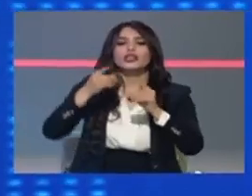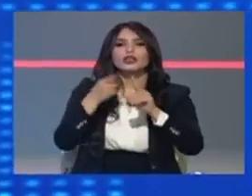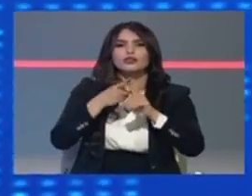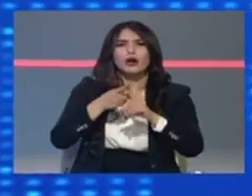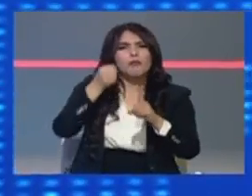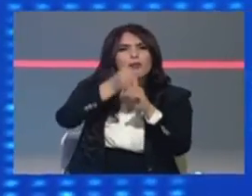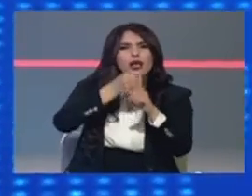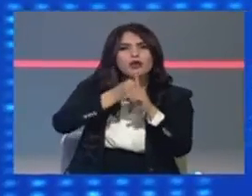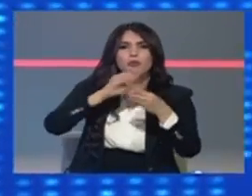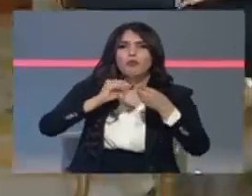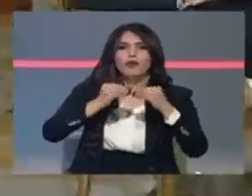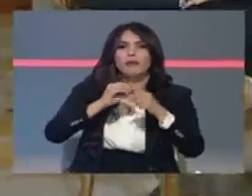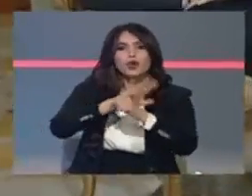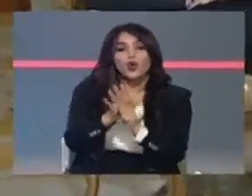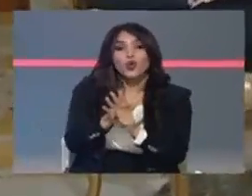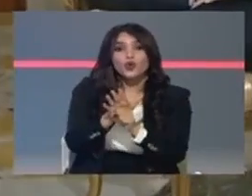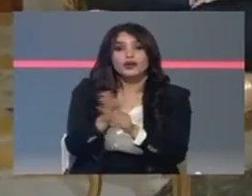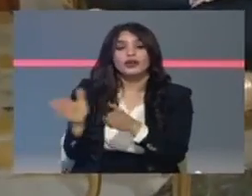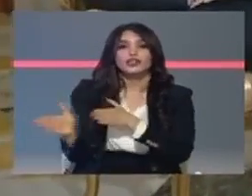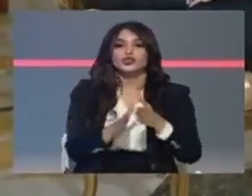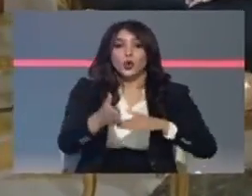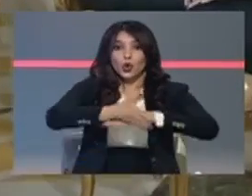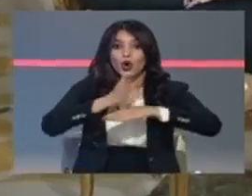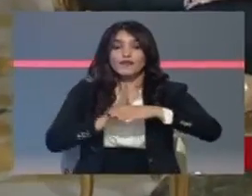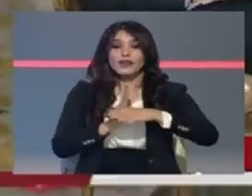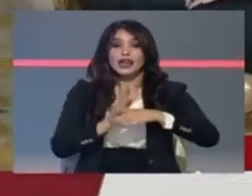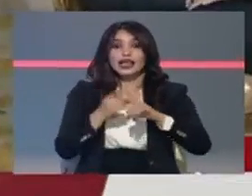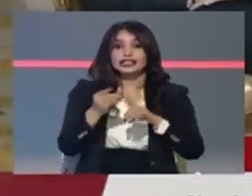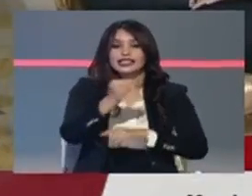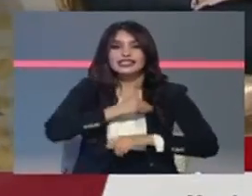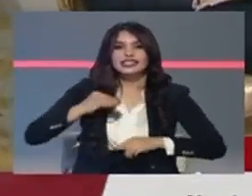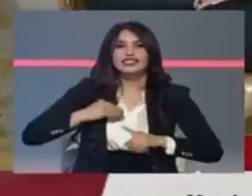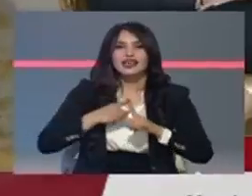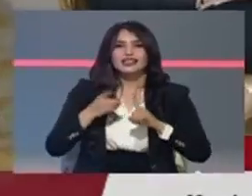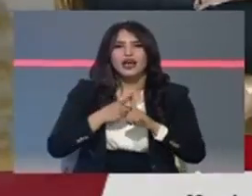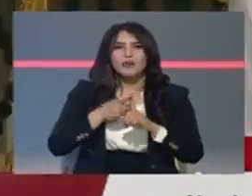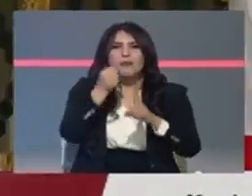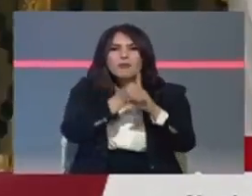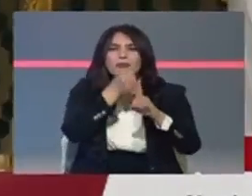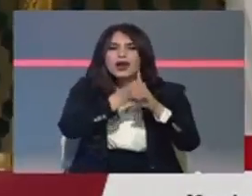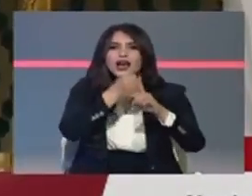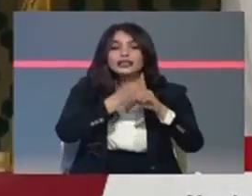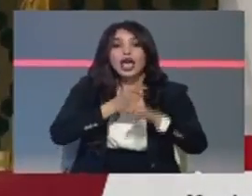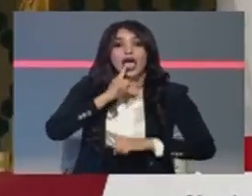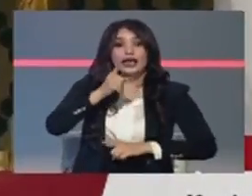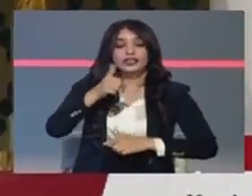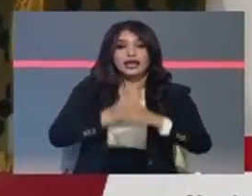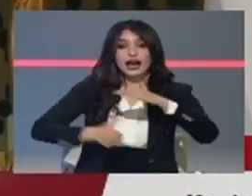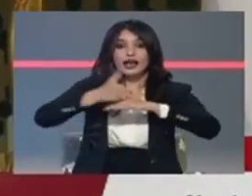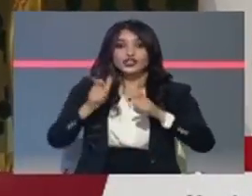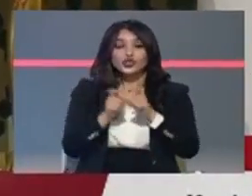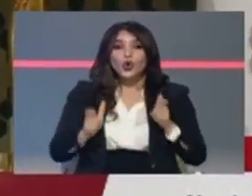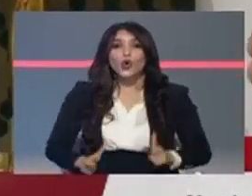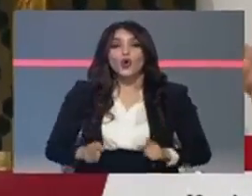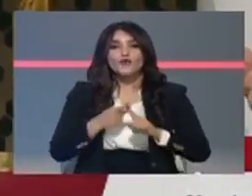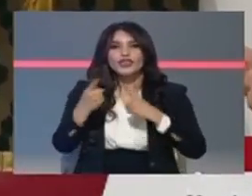لمواجهة هذه الجائحة. في إطار الاستعدادات الصحية لمواجهة جائحة كورونا، أكد رئيس الحكومة إلياس الفخفاخ في